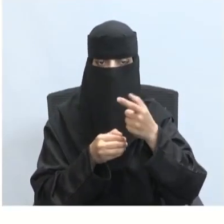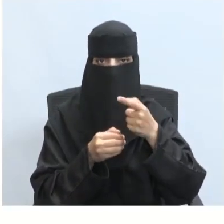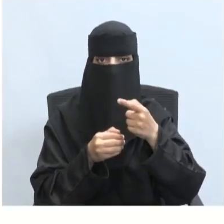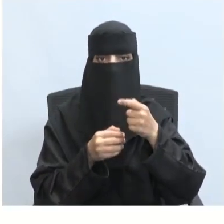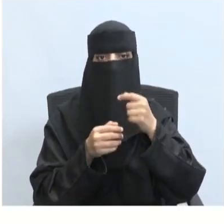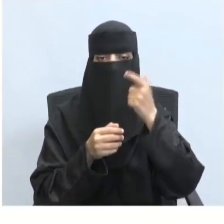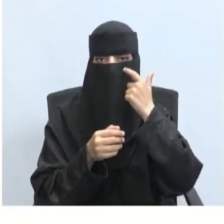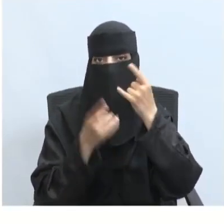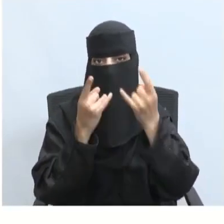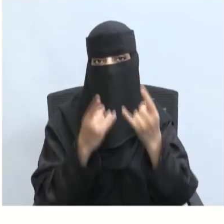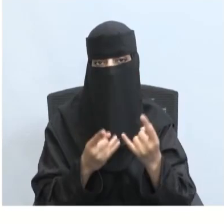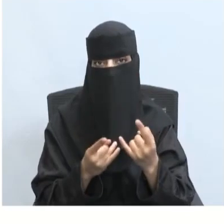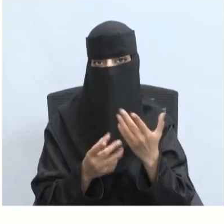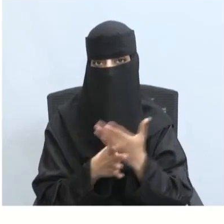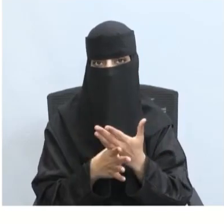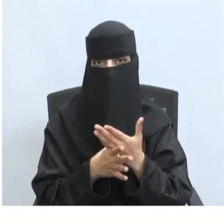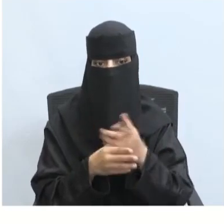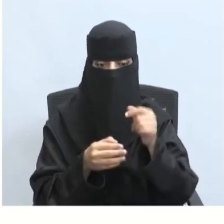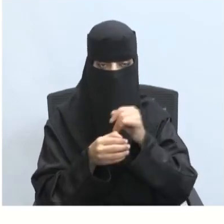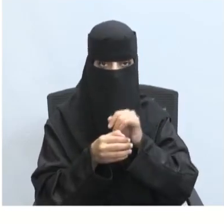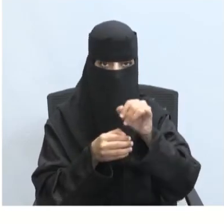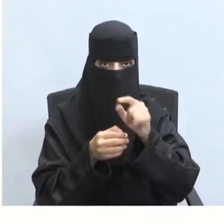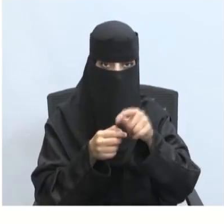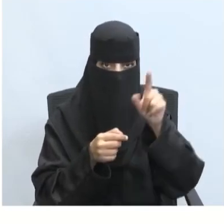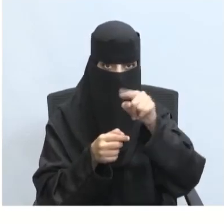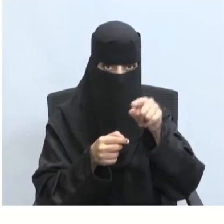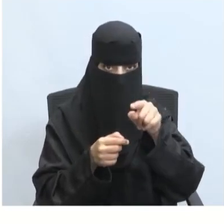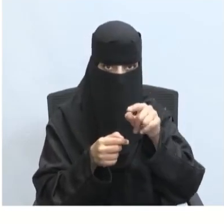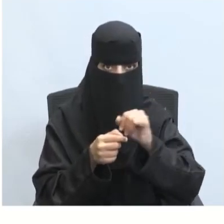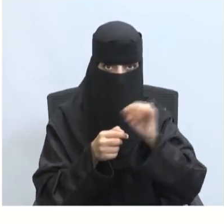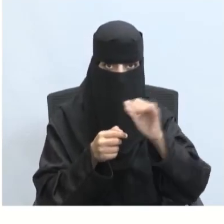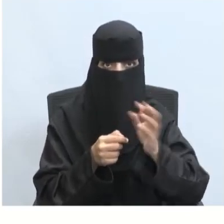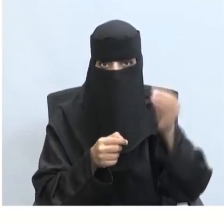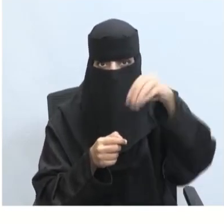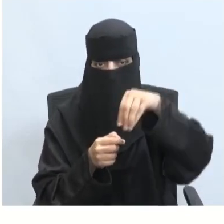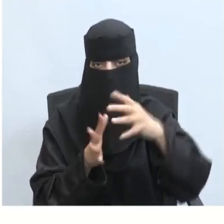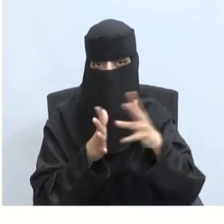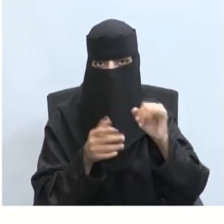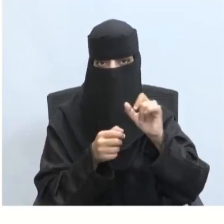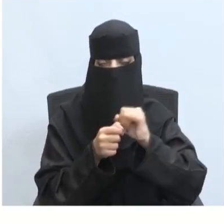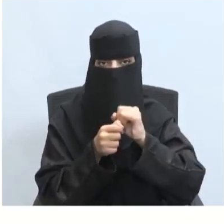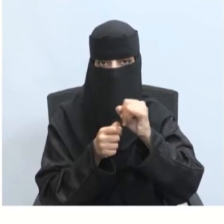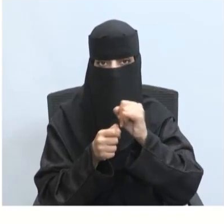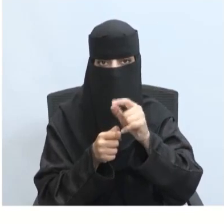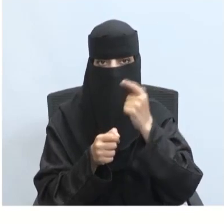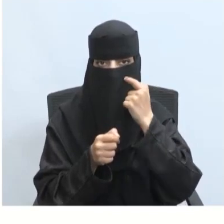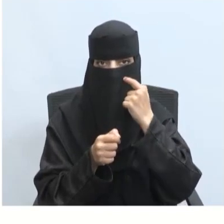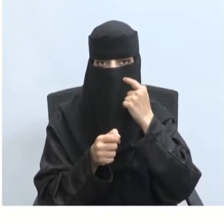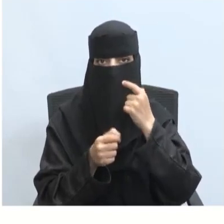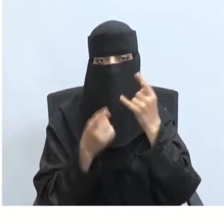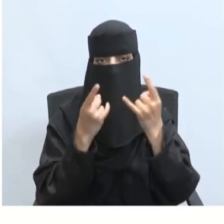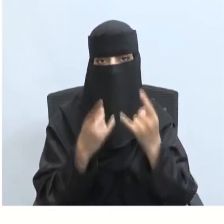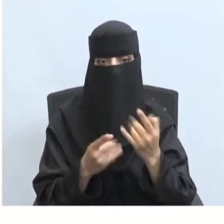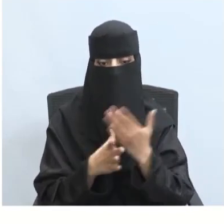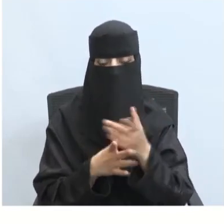للعين السليمه اذا البعد البؤري للعين المصابه يكون اكبر من البعد البؤري للعين عين